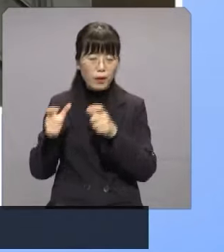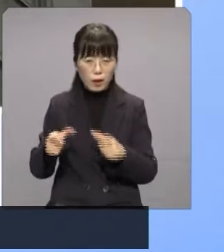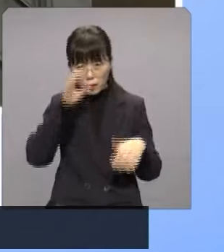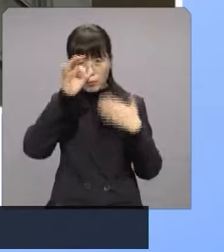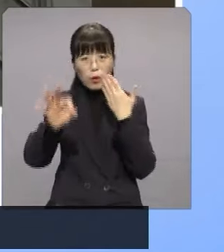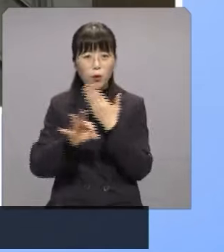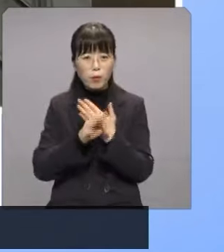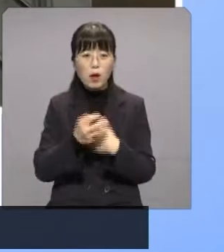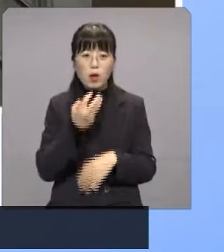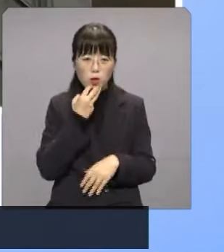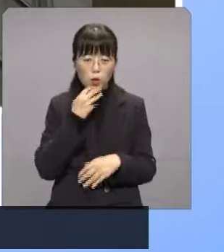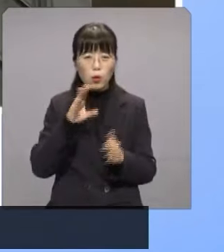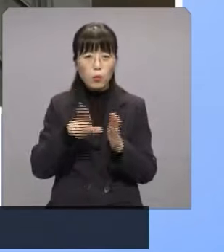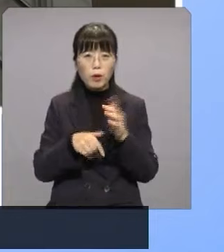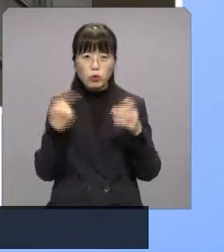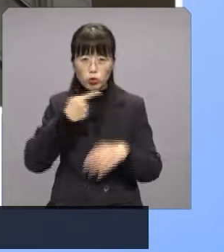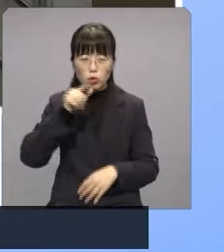살펴보게 되면은 서울의 경우